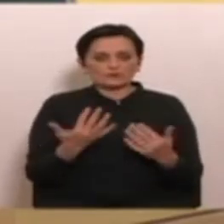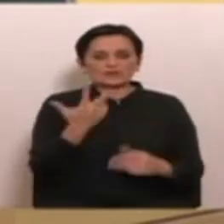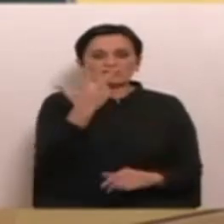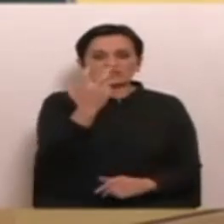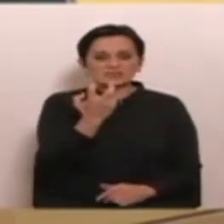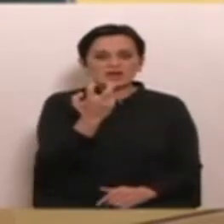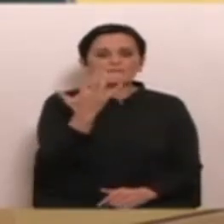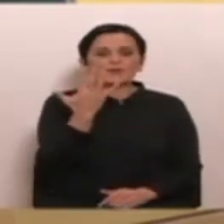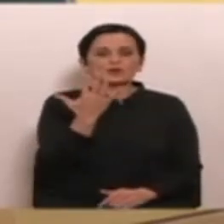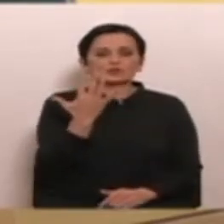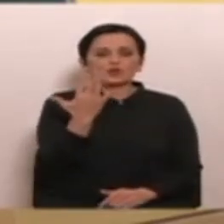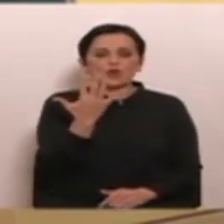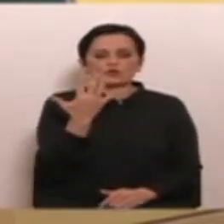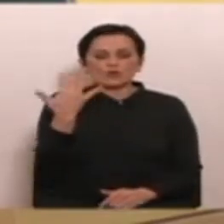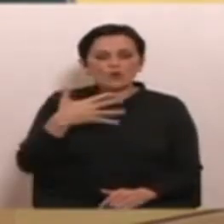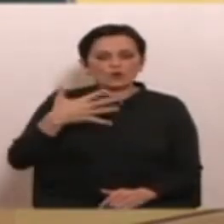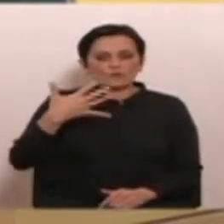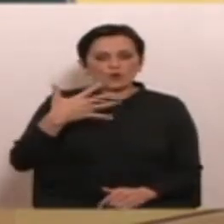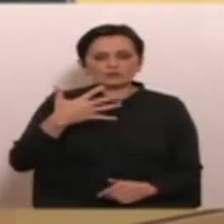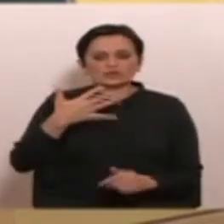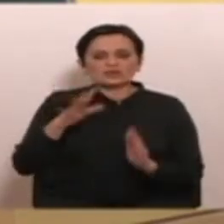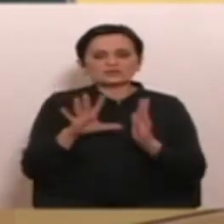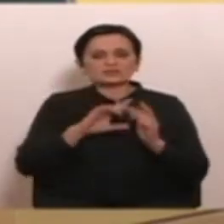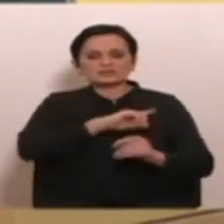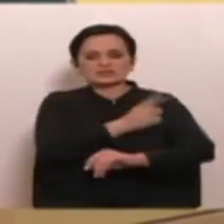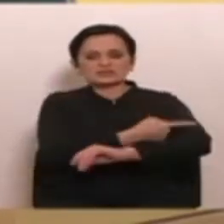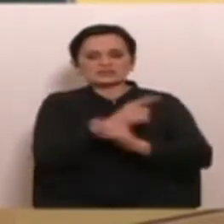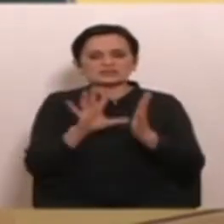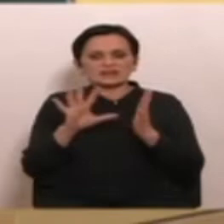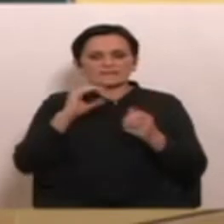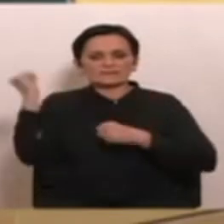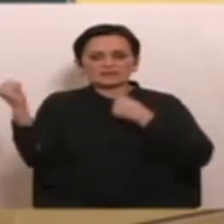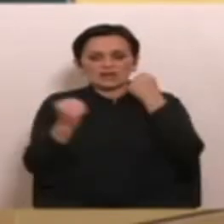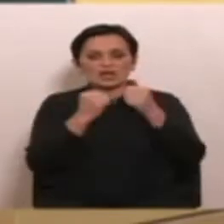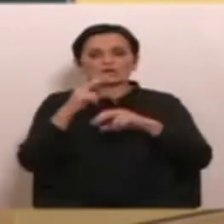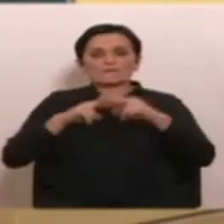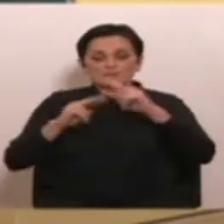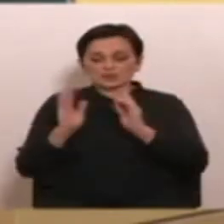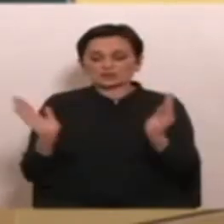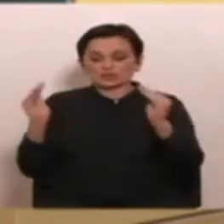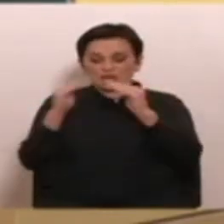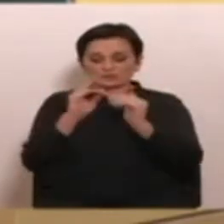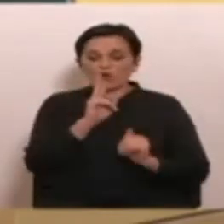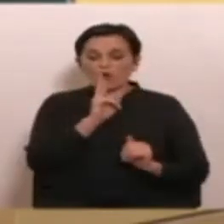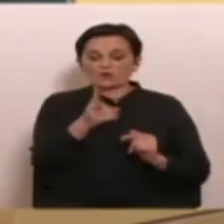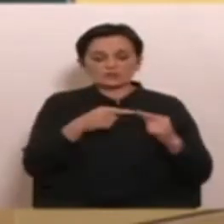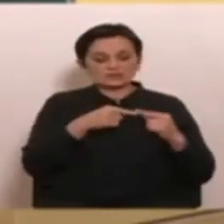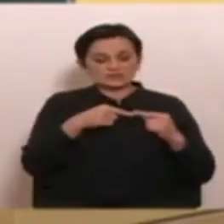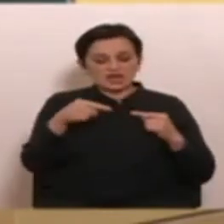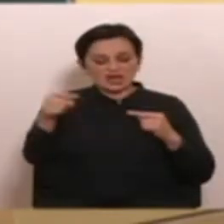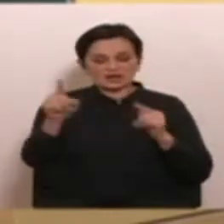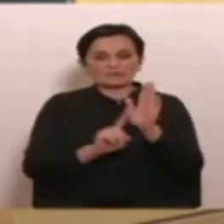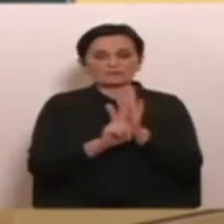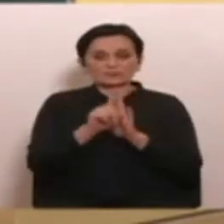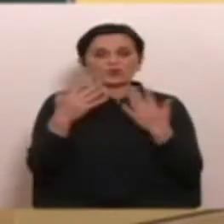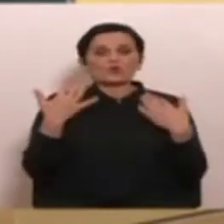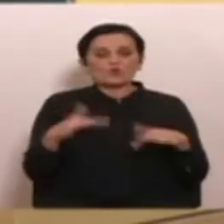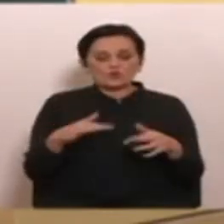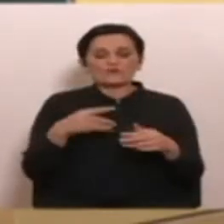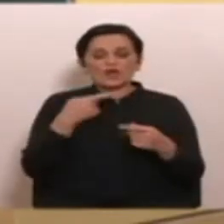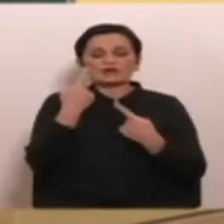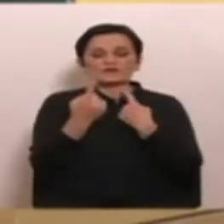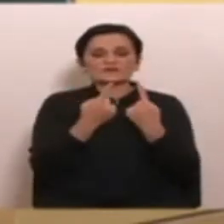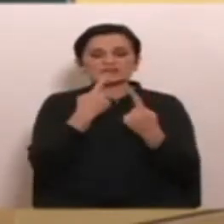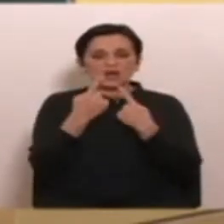350 მეგავატი სიმძლავრის ქარის გენერაციის ობიექტების შენებლობა დაიწყება უახლოეს 2 წელიწადში. მე ვსაუბრობ უკვე დამუშავებულ და